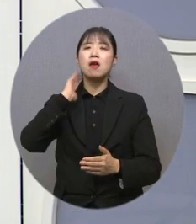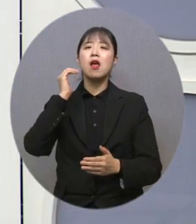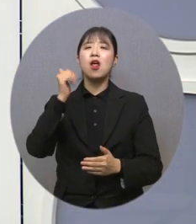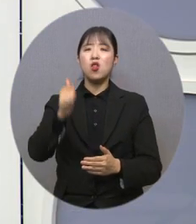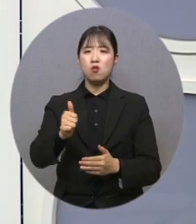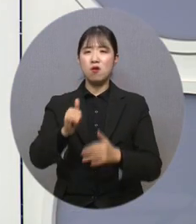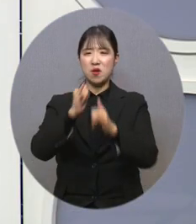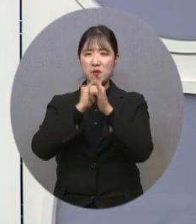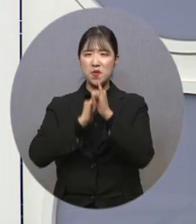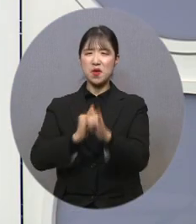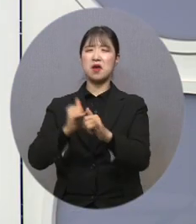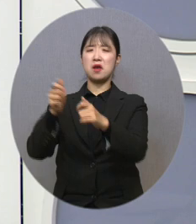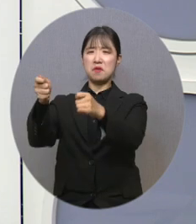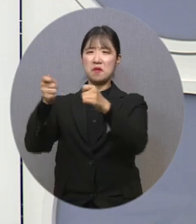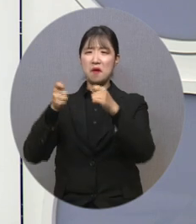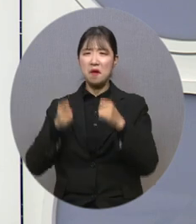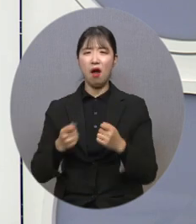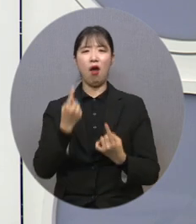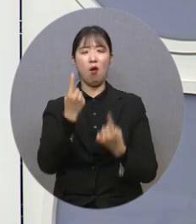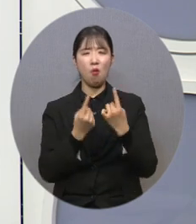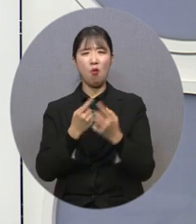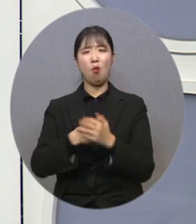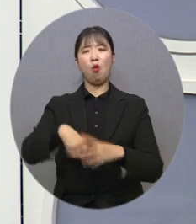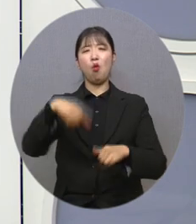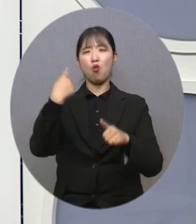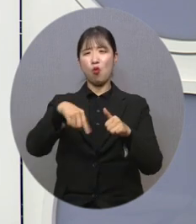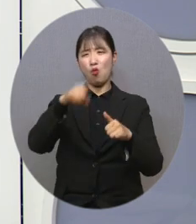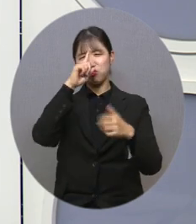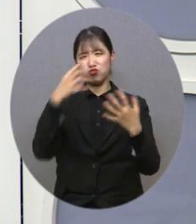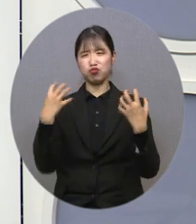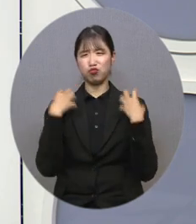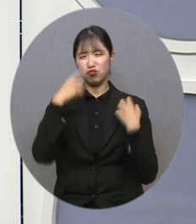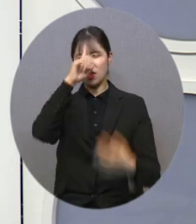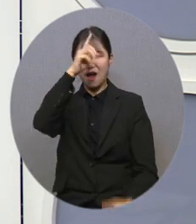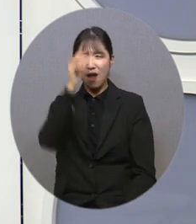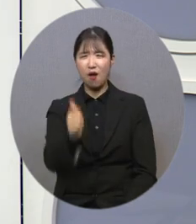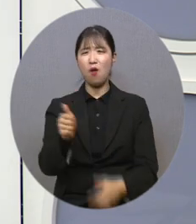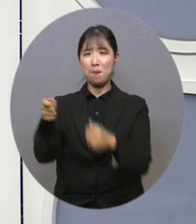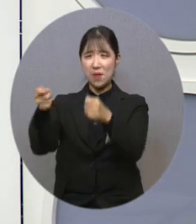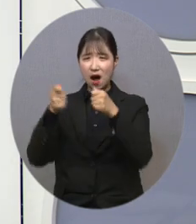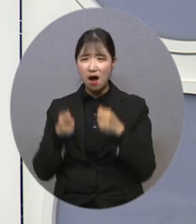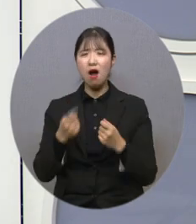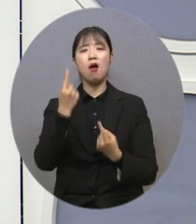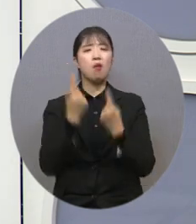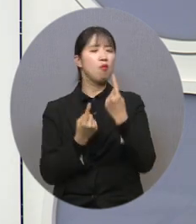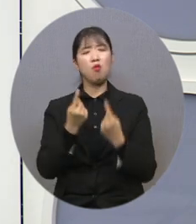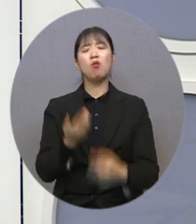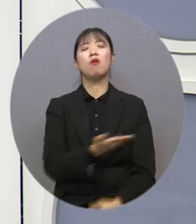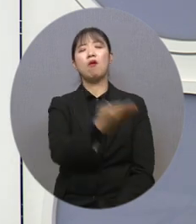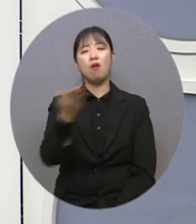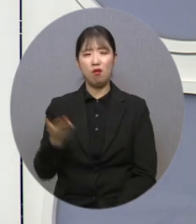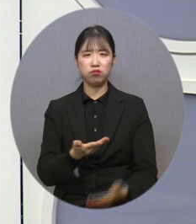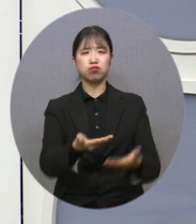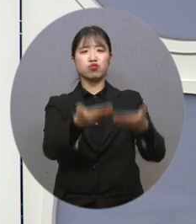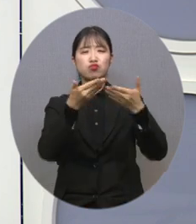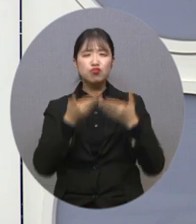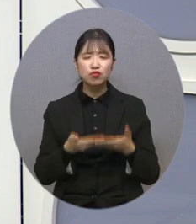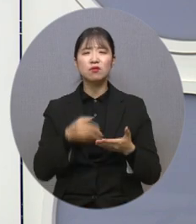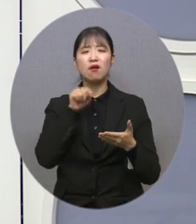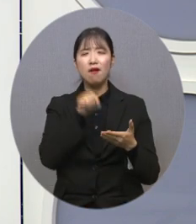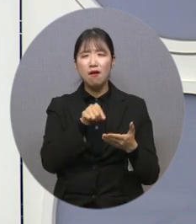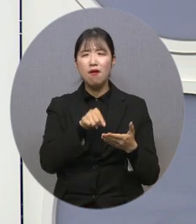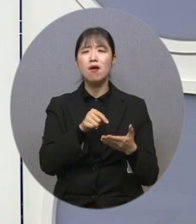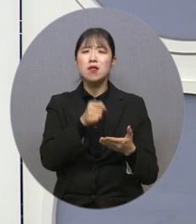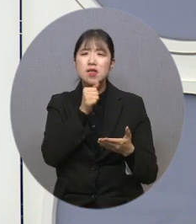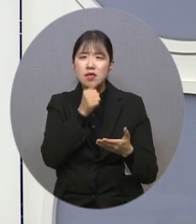대통령에게 표창을 받은 것보다, 교육부 장관에게 표창을 받은 것보다 너희들에게 받은 요 조그마한 이게